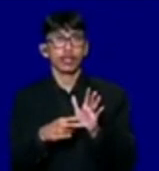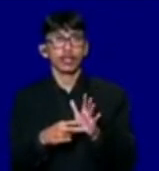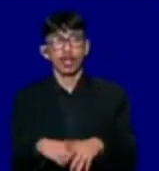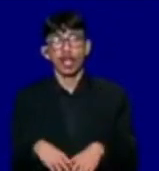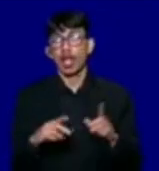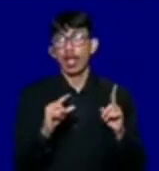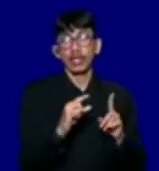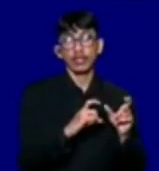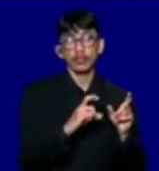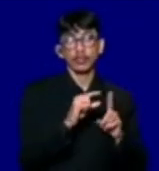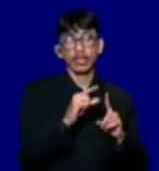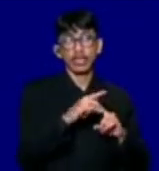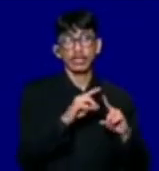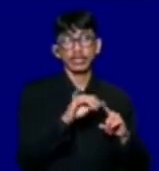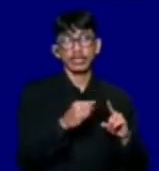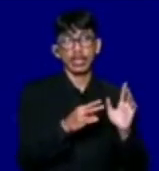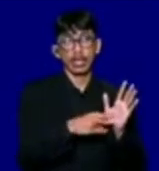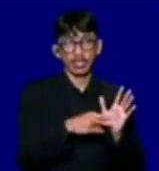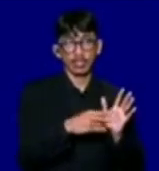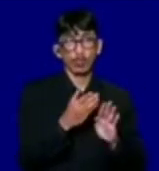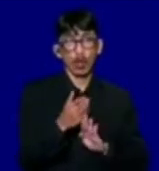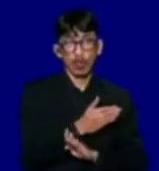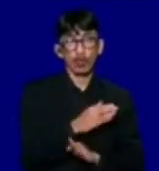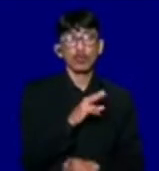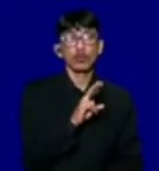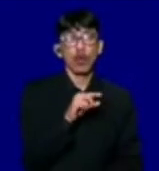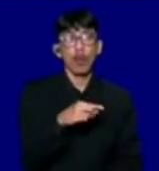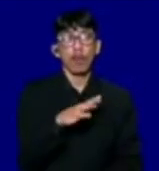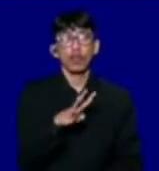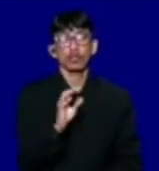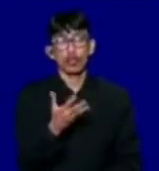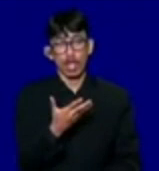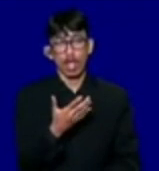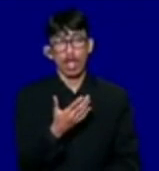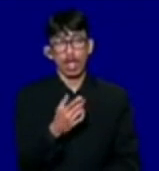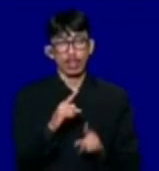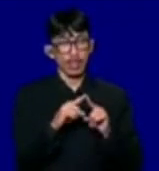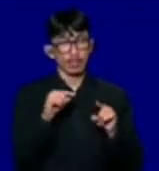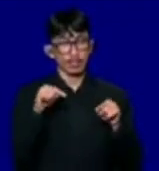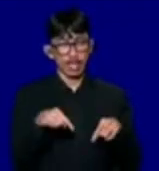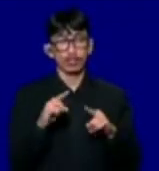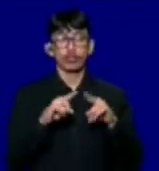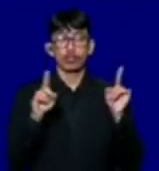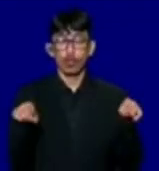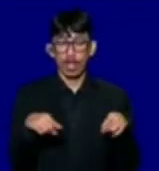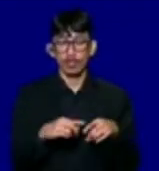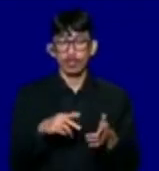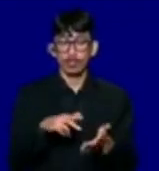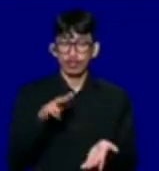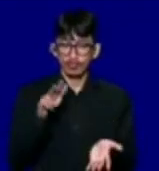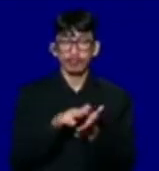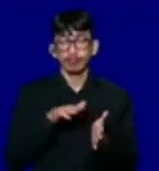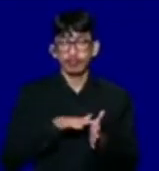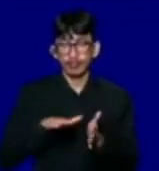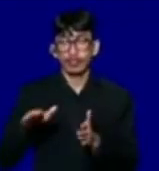sptjm itu jumlahnya 2,4 juta lebih setelah ada surat pertanggungjawaban mutlak sudah turun jadi 2,2